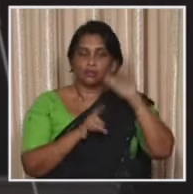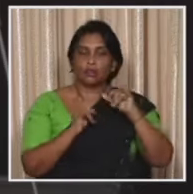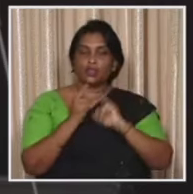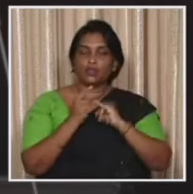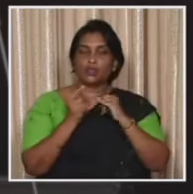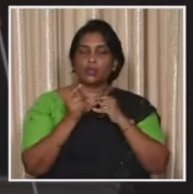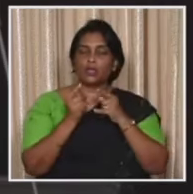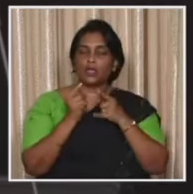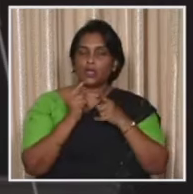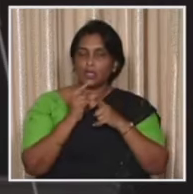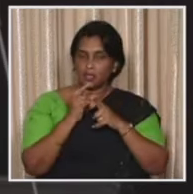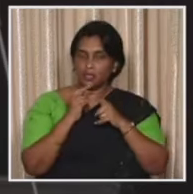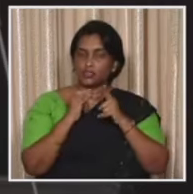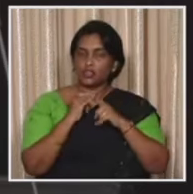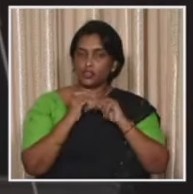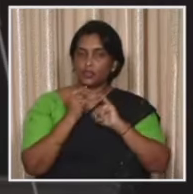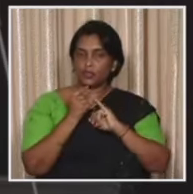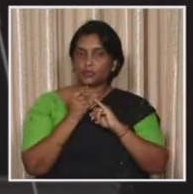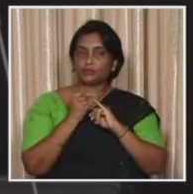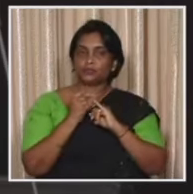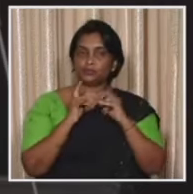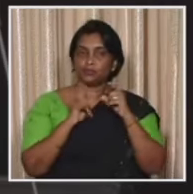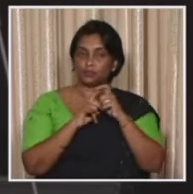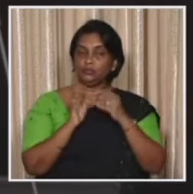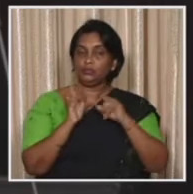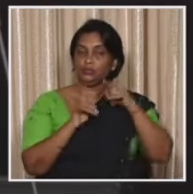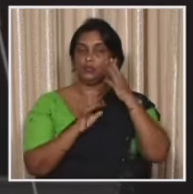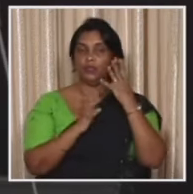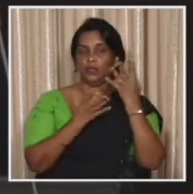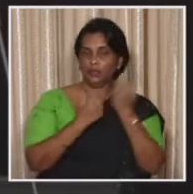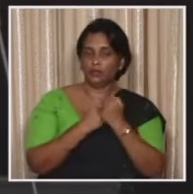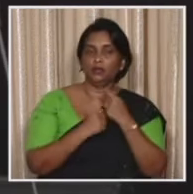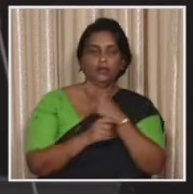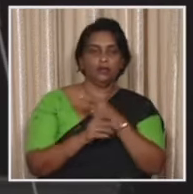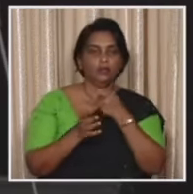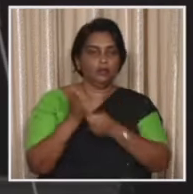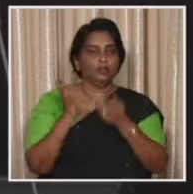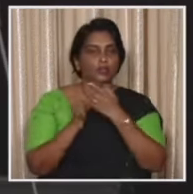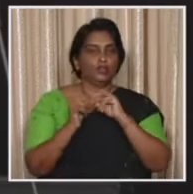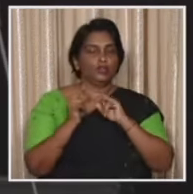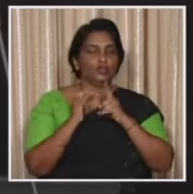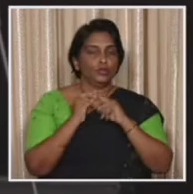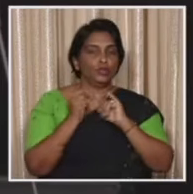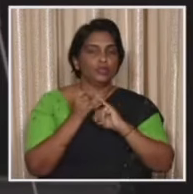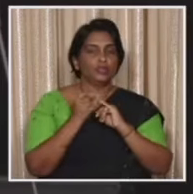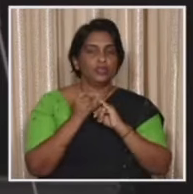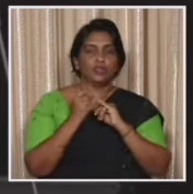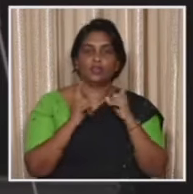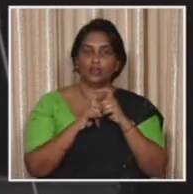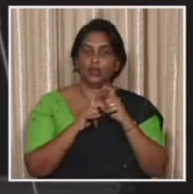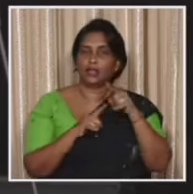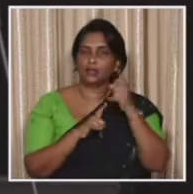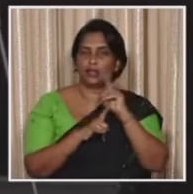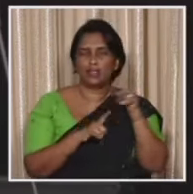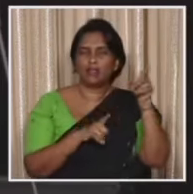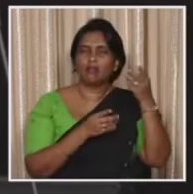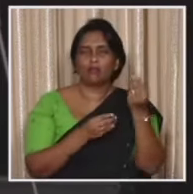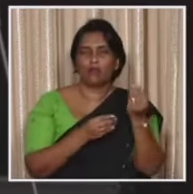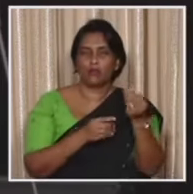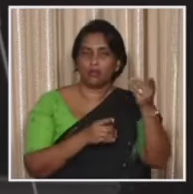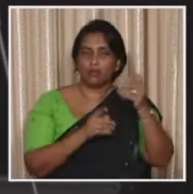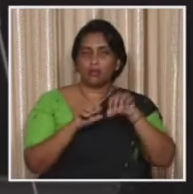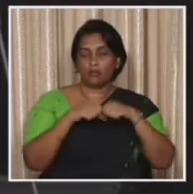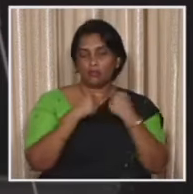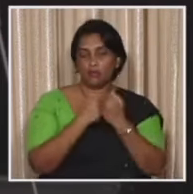ඩොලර් මිලියන 124ක් එතනින් ඇවිල්ලා තියෙනවා. එතන මේ RM පාක්ස් අස්සම් කරපුවම US ඩොලර් මිලියන 110ක් එතුමාට ඒක පොඩි ඇති. එතුමාලගේ